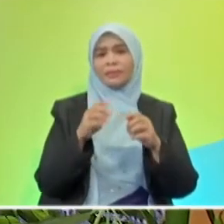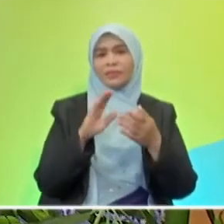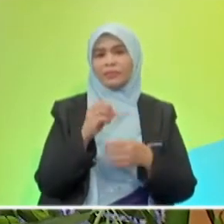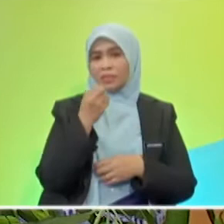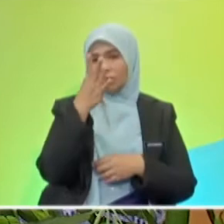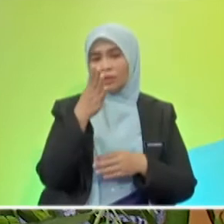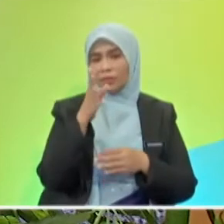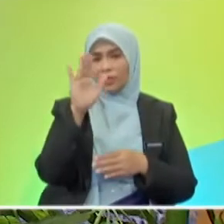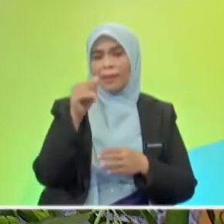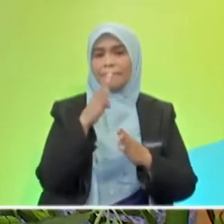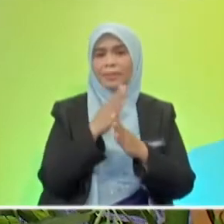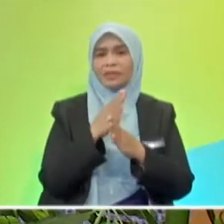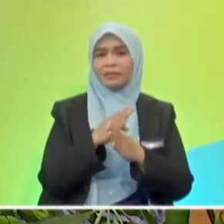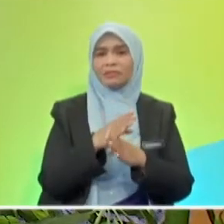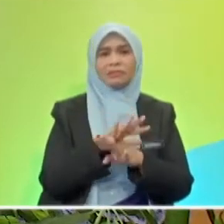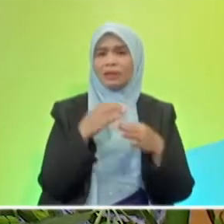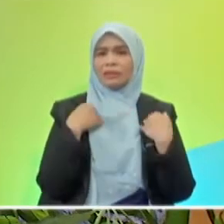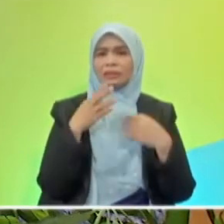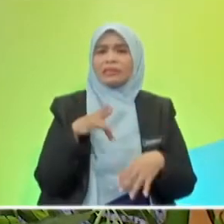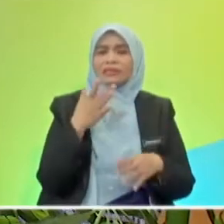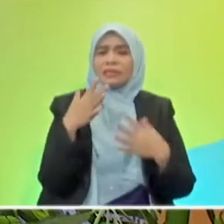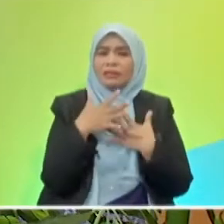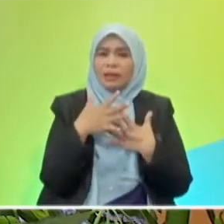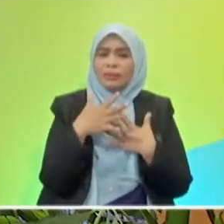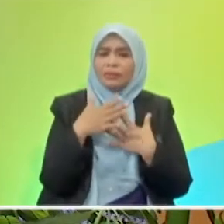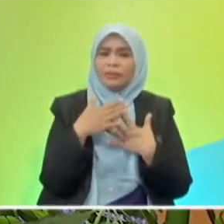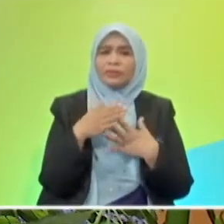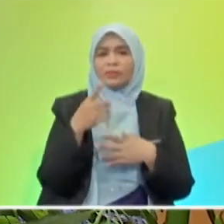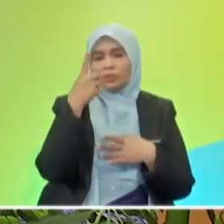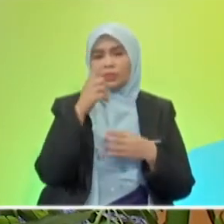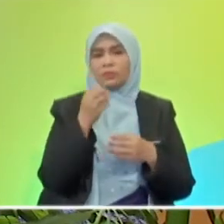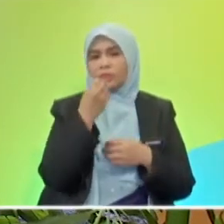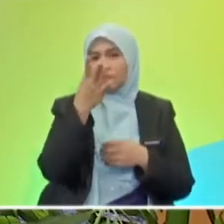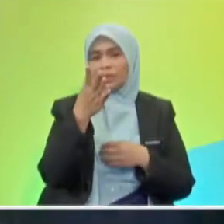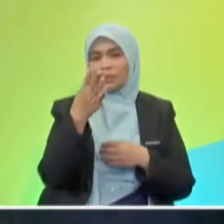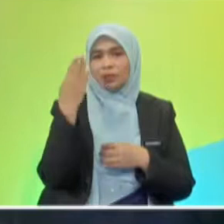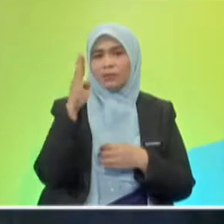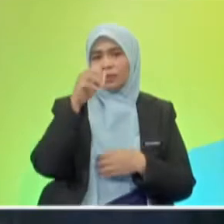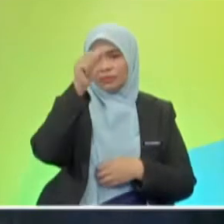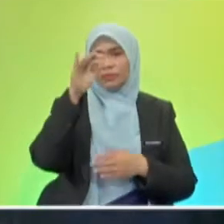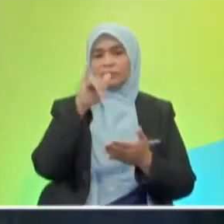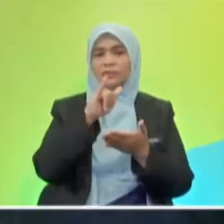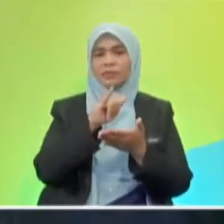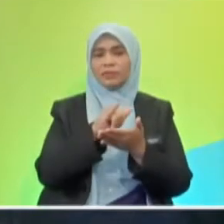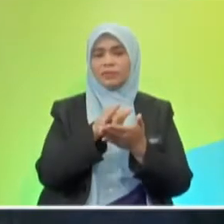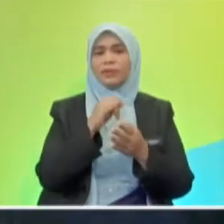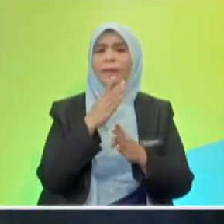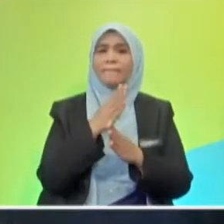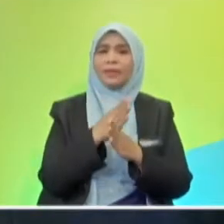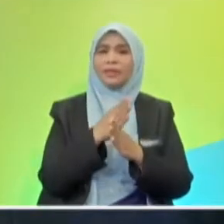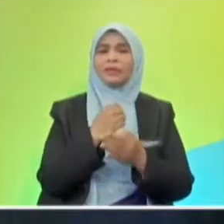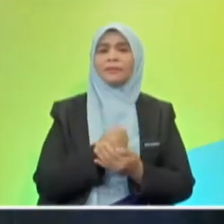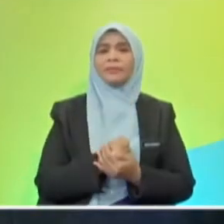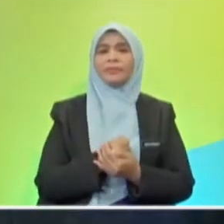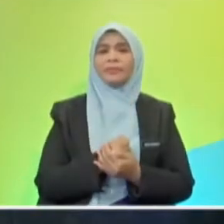Tanpa Rasa gentar dan takut untuk mengatakan betapa Allah itu ah ah mentauhidkan Allah